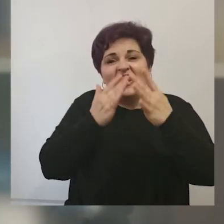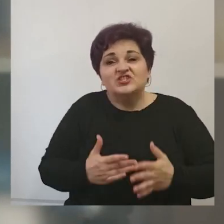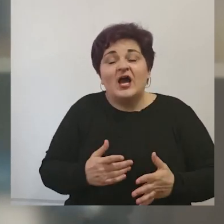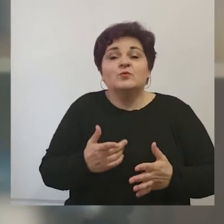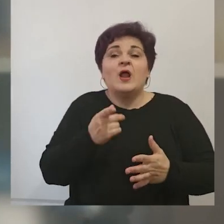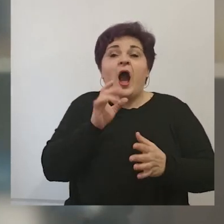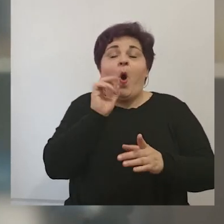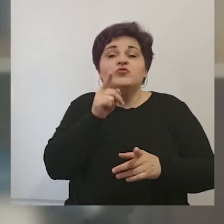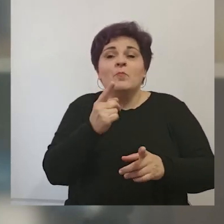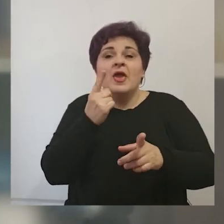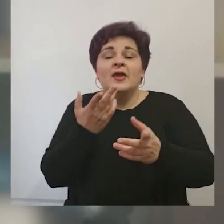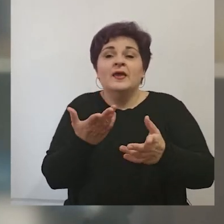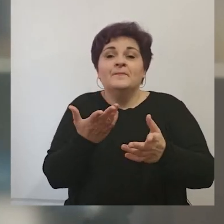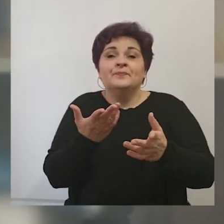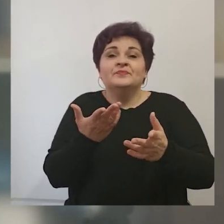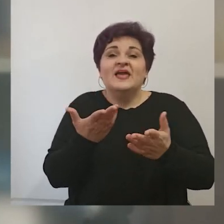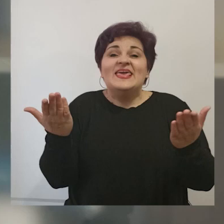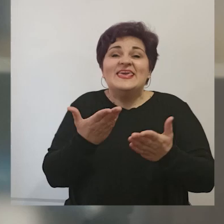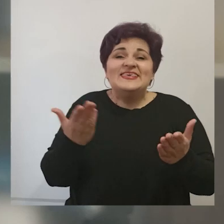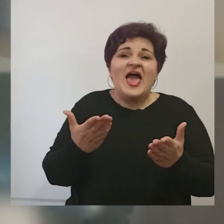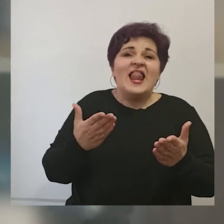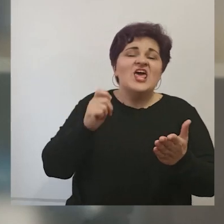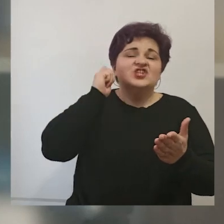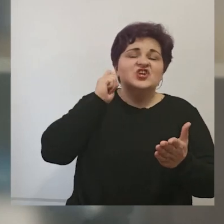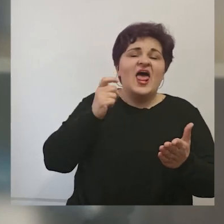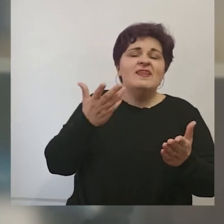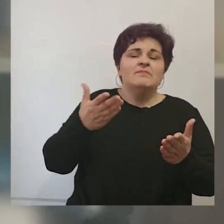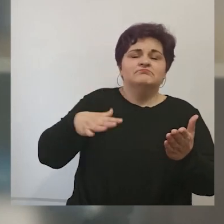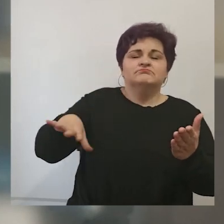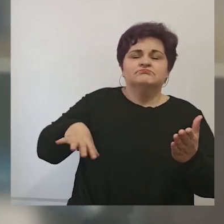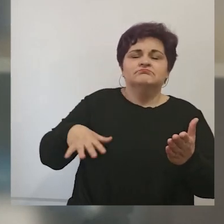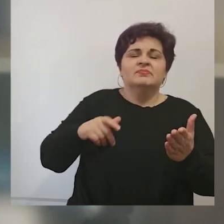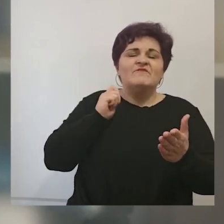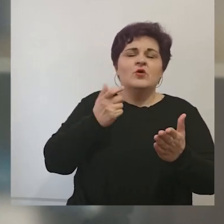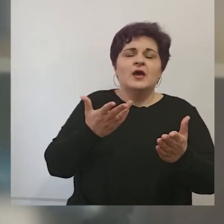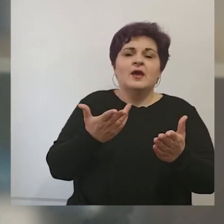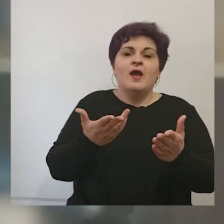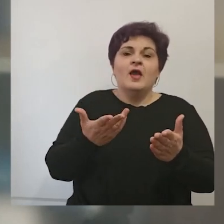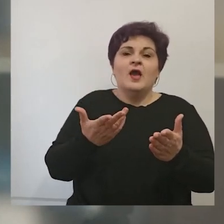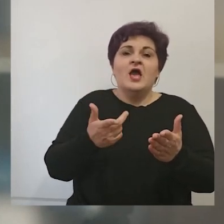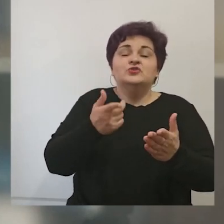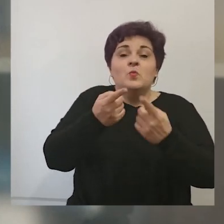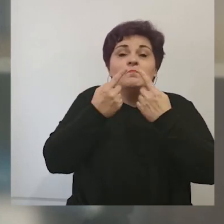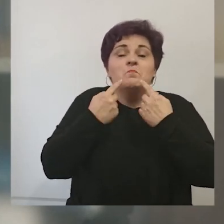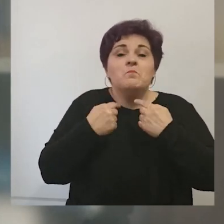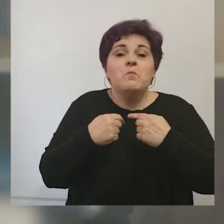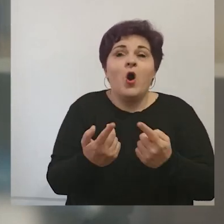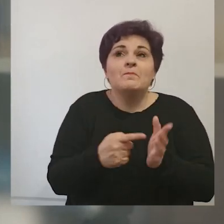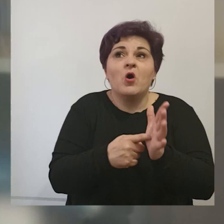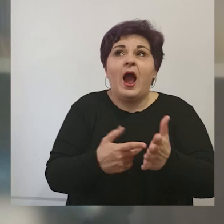pažnju na taj segment jer žene, djevojke, cure su pokazale